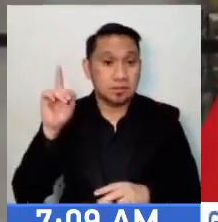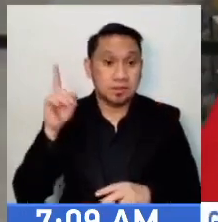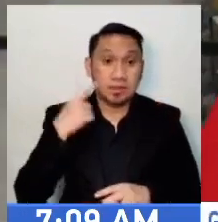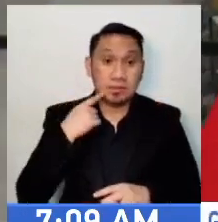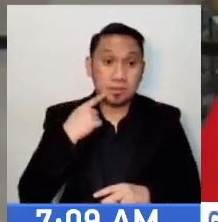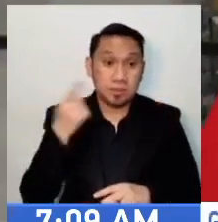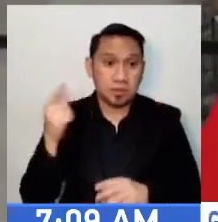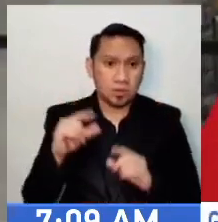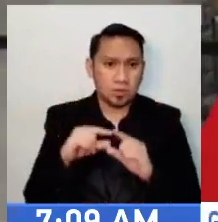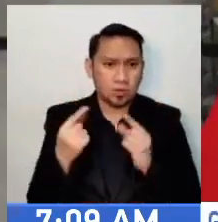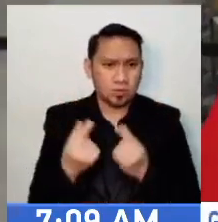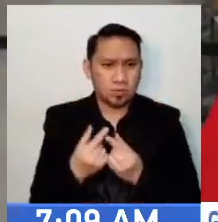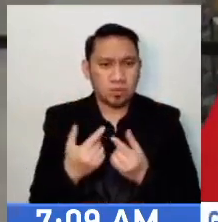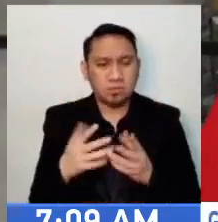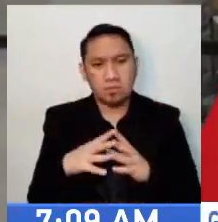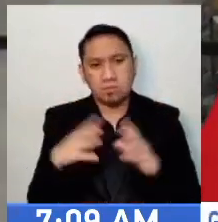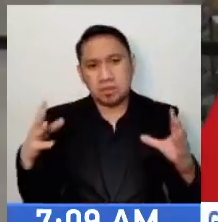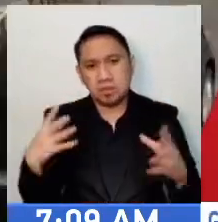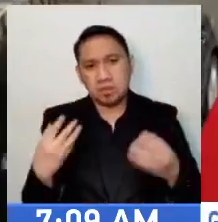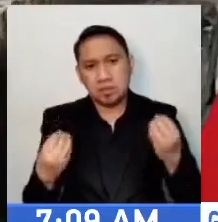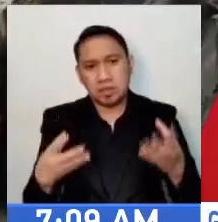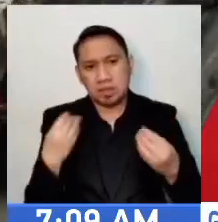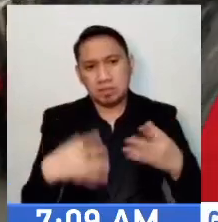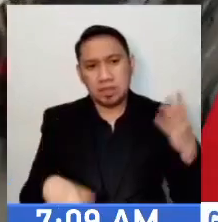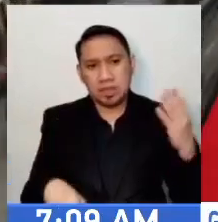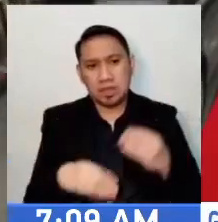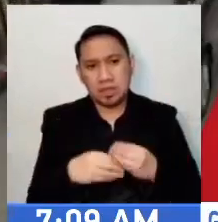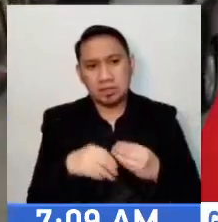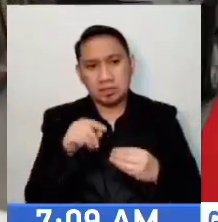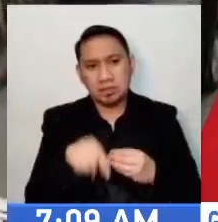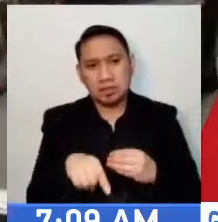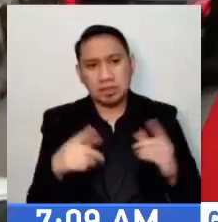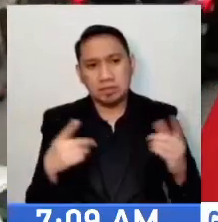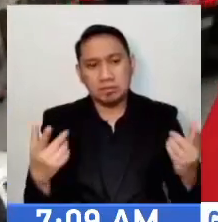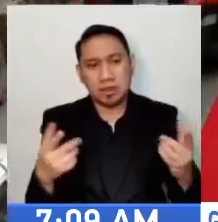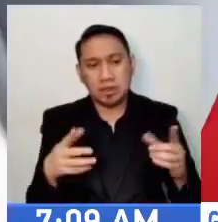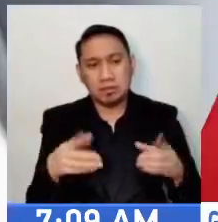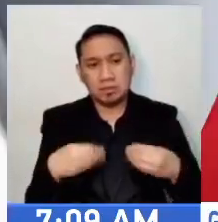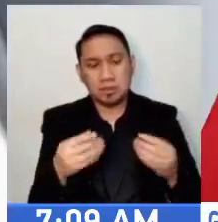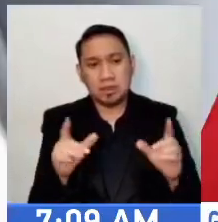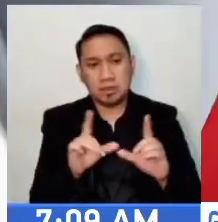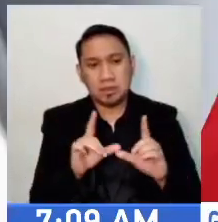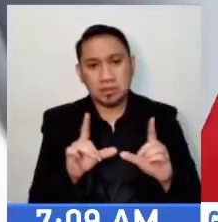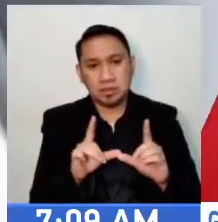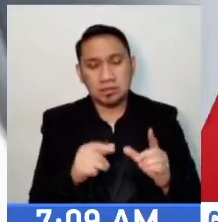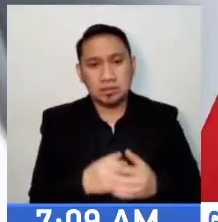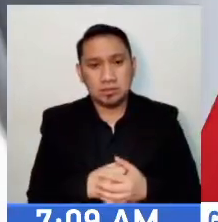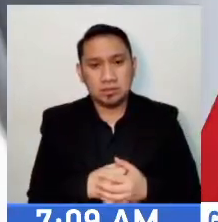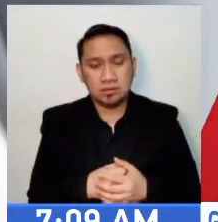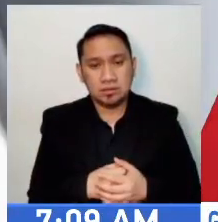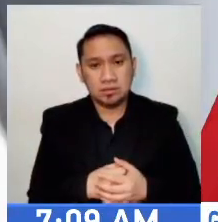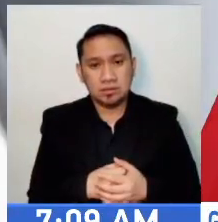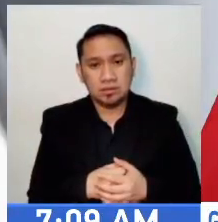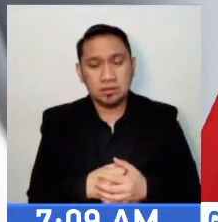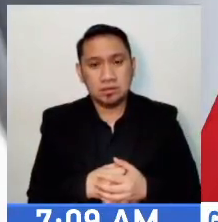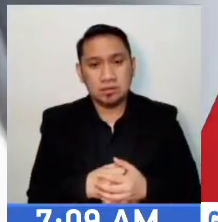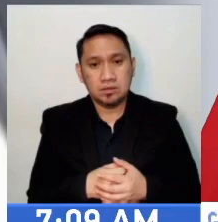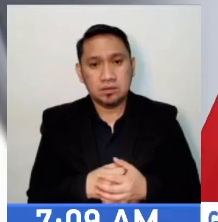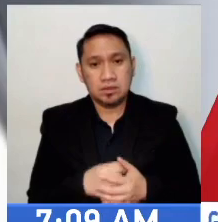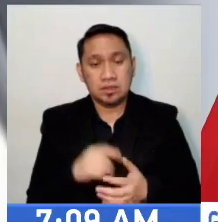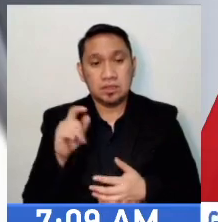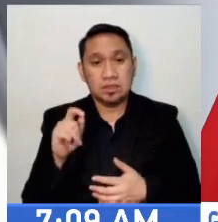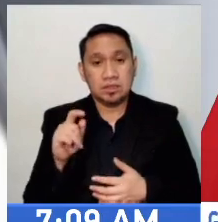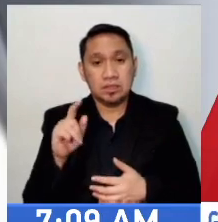na papasada ngayong humupa na raw ang demand na nakita nitong holiday season. Nagre-reklamo na po ang mga TNVS dahil